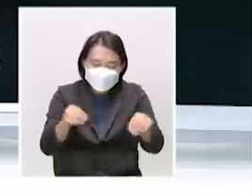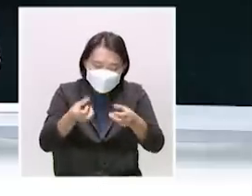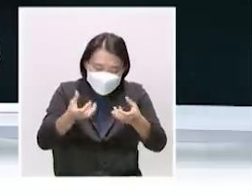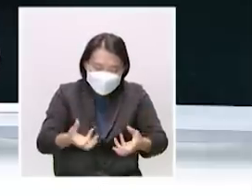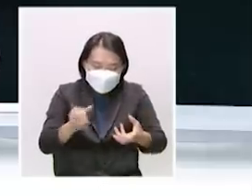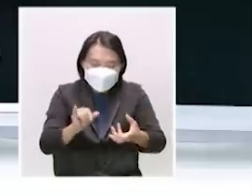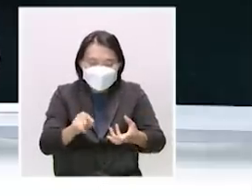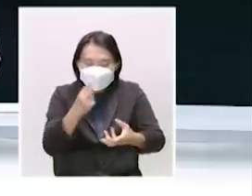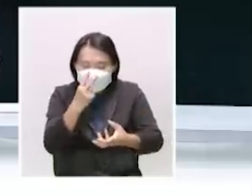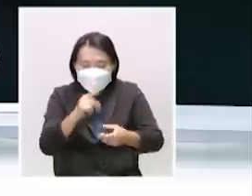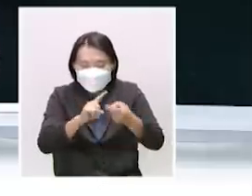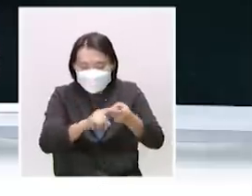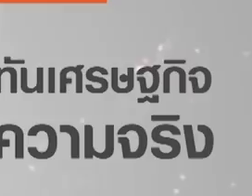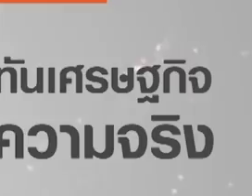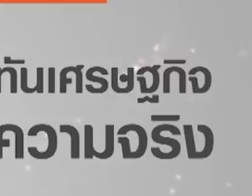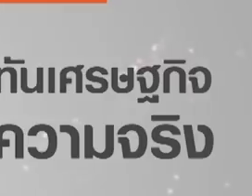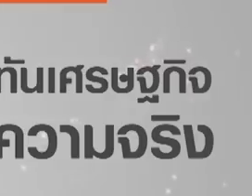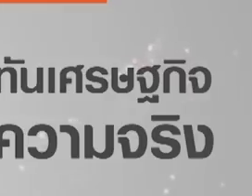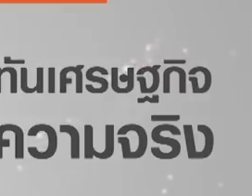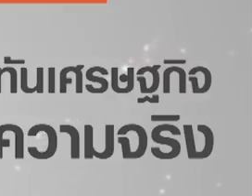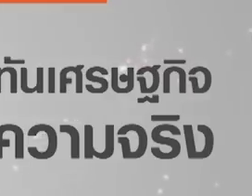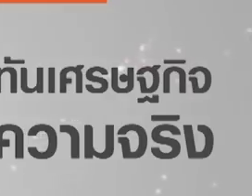วาระเสียจะหุดกุงเคียได้หรอไหมค่ะ